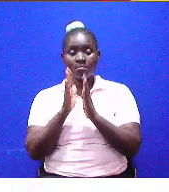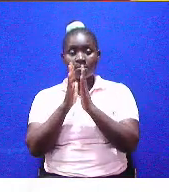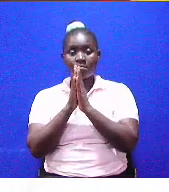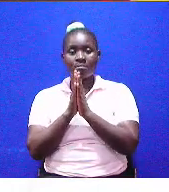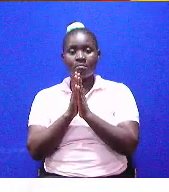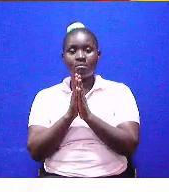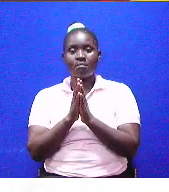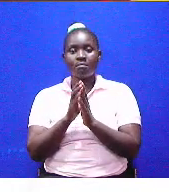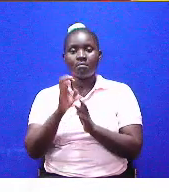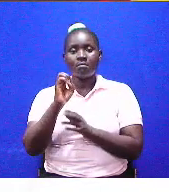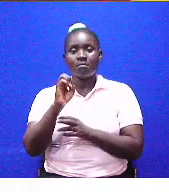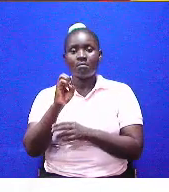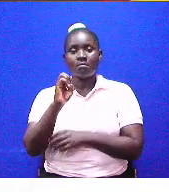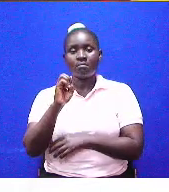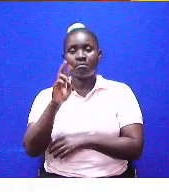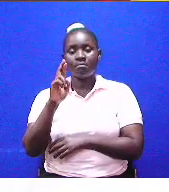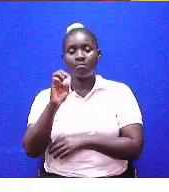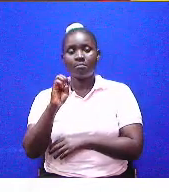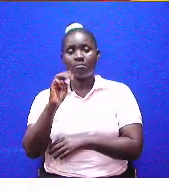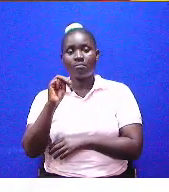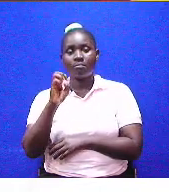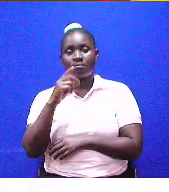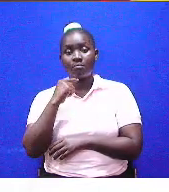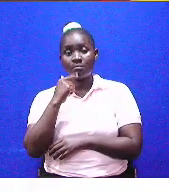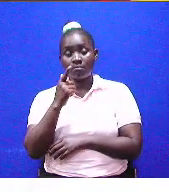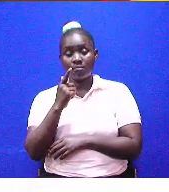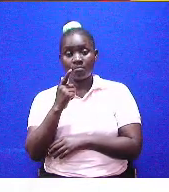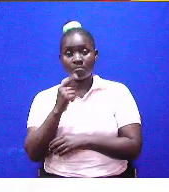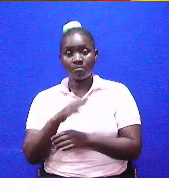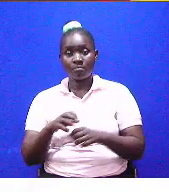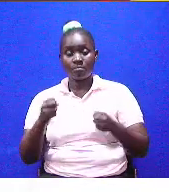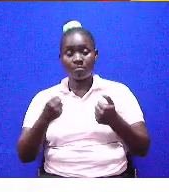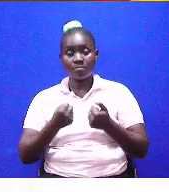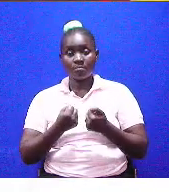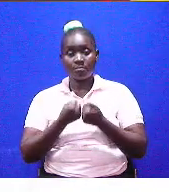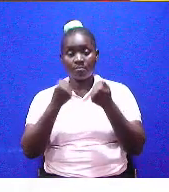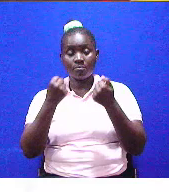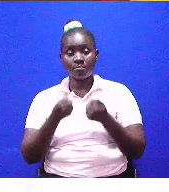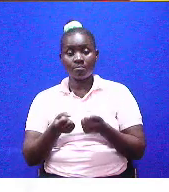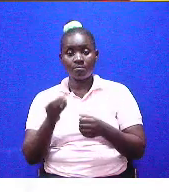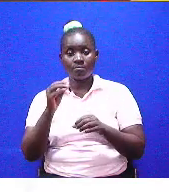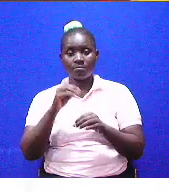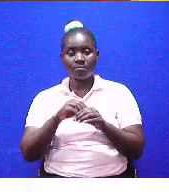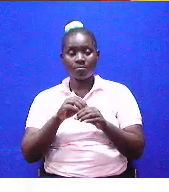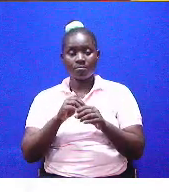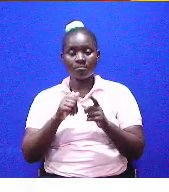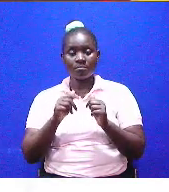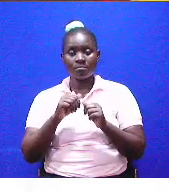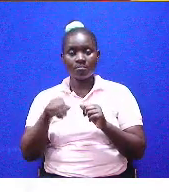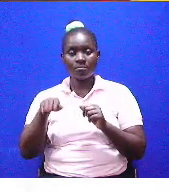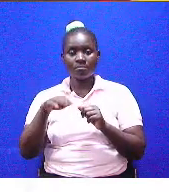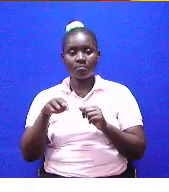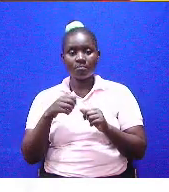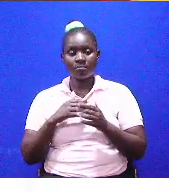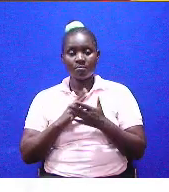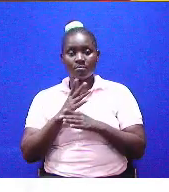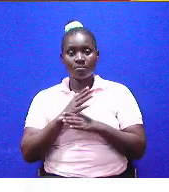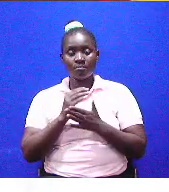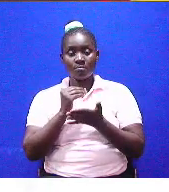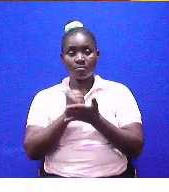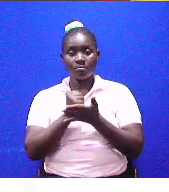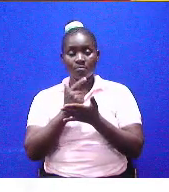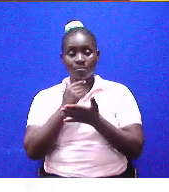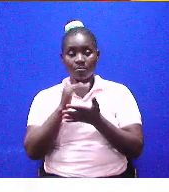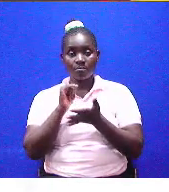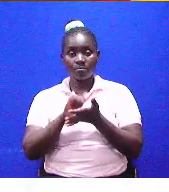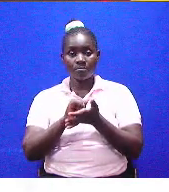mwiju kutoka sebali nene ya Kisii Keroka kubwati kani basikini menge ya roka nge komenta kana stinga ki asensem yo wetra sobisi ya boni kwa ate